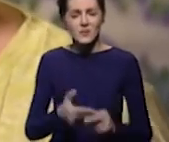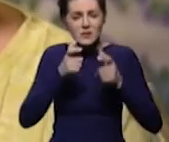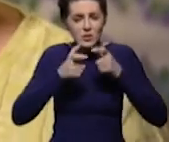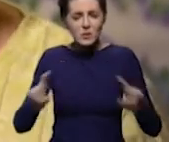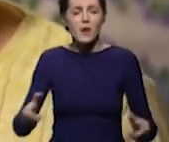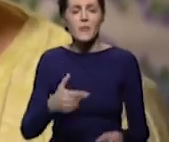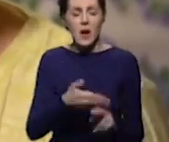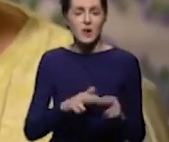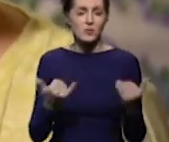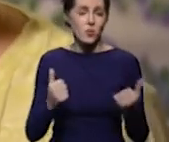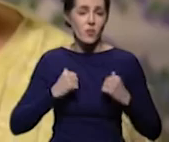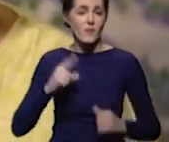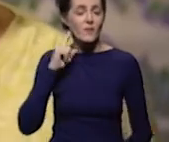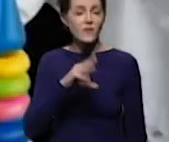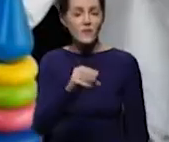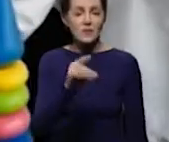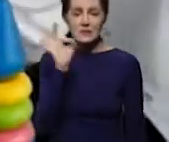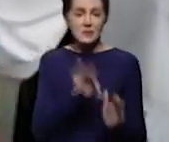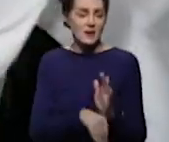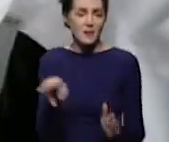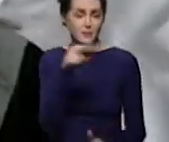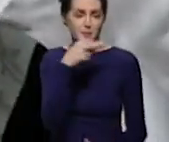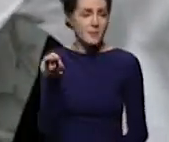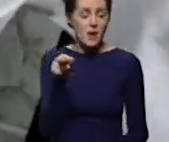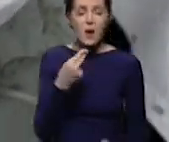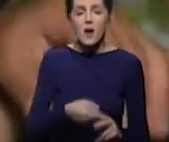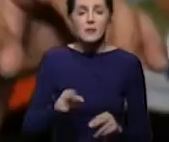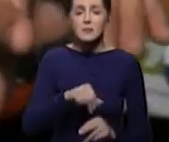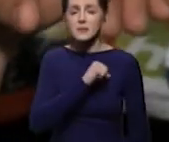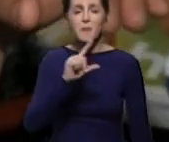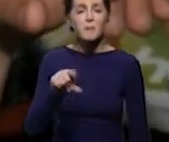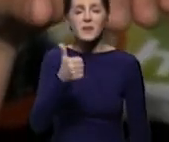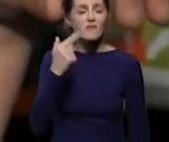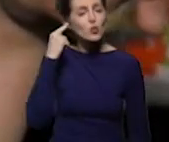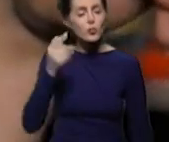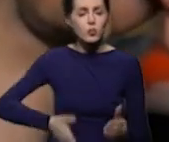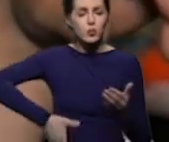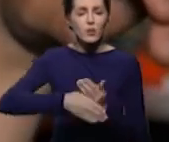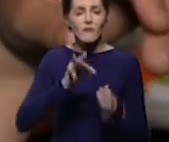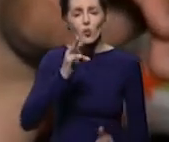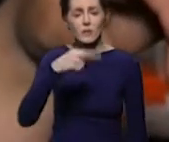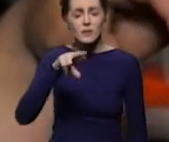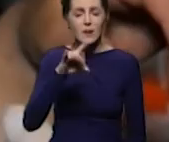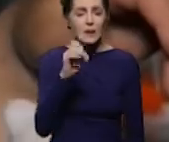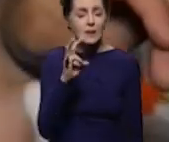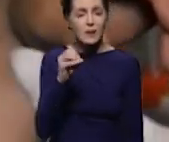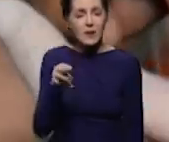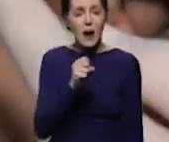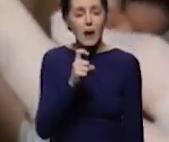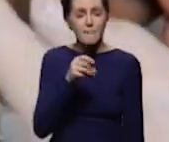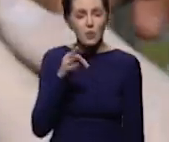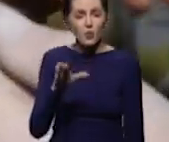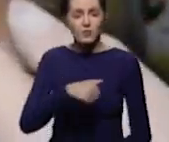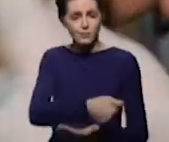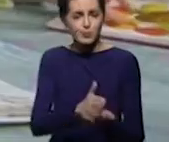кричу громко, а это он сразу реагирует. Перші звуки у житті Олексійко почув завдяки допомозі фонду Ріната Ахметова.